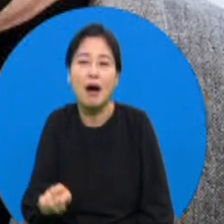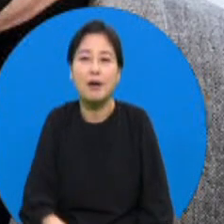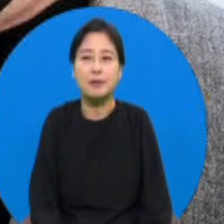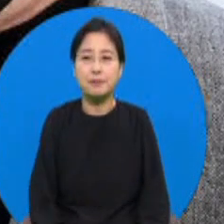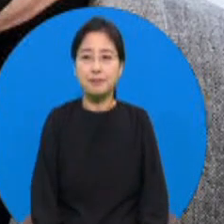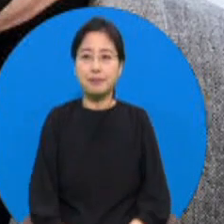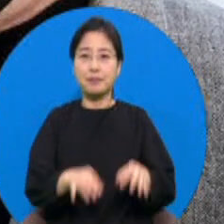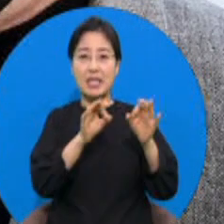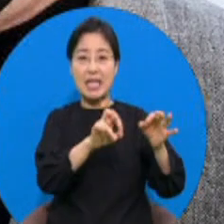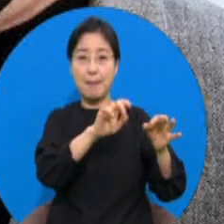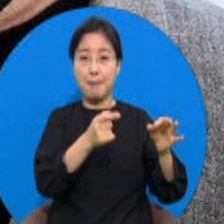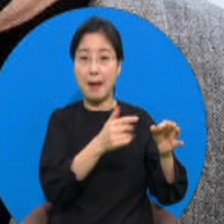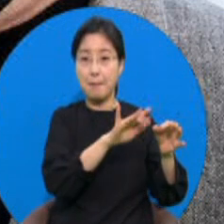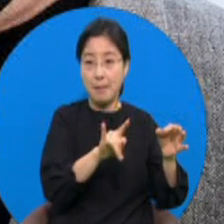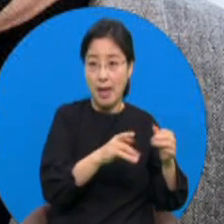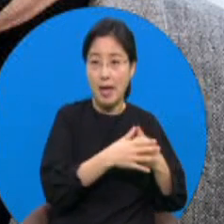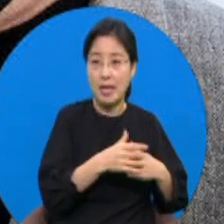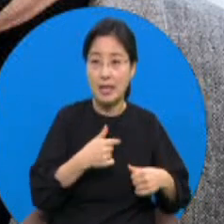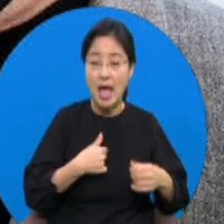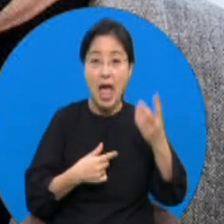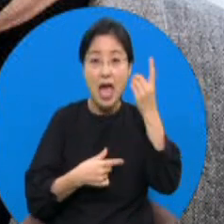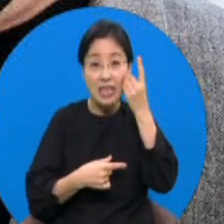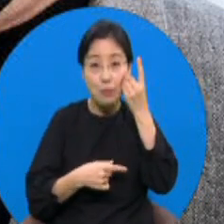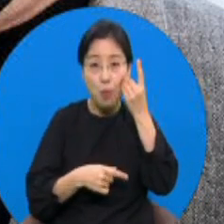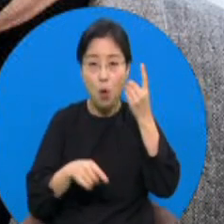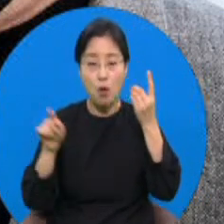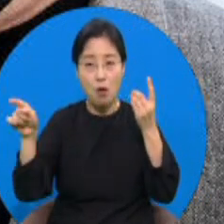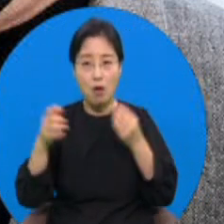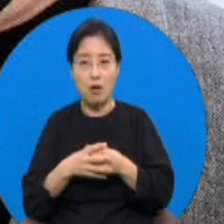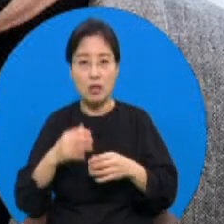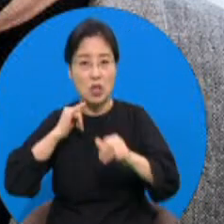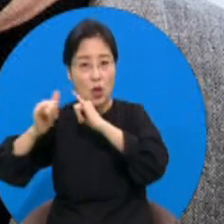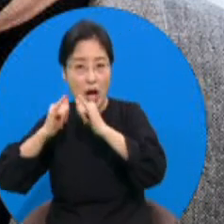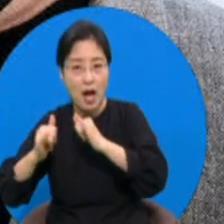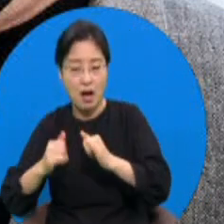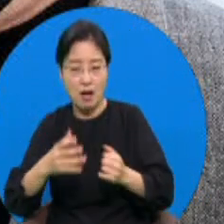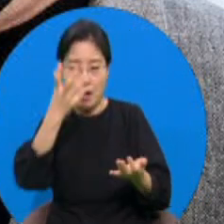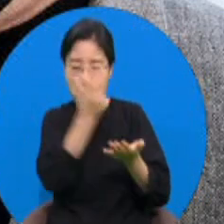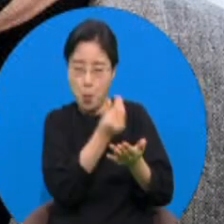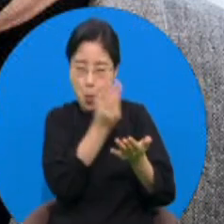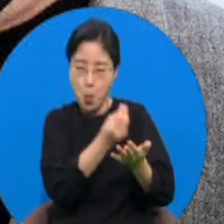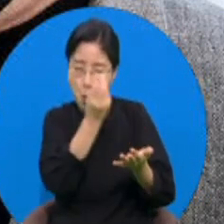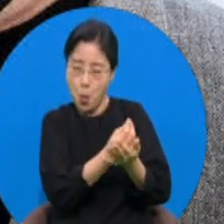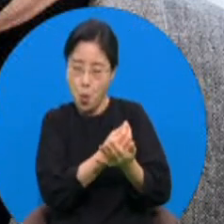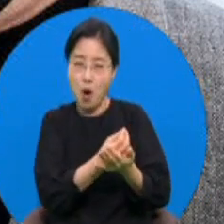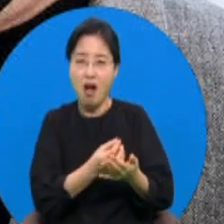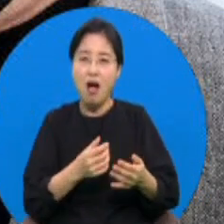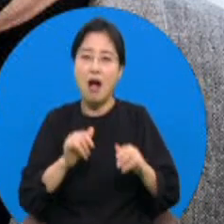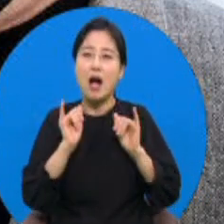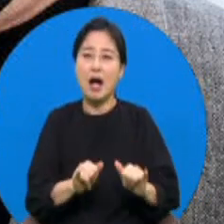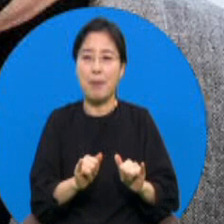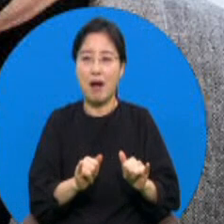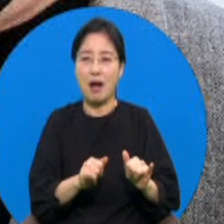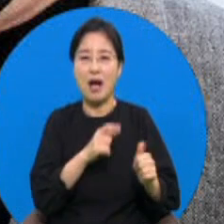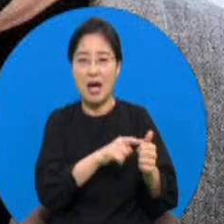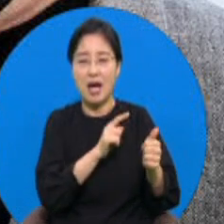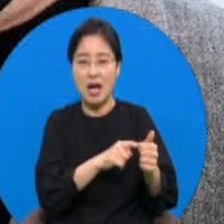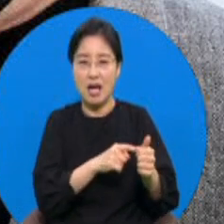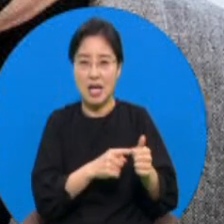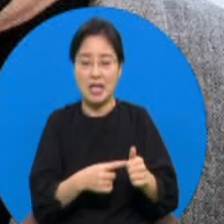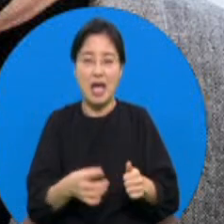김만배, 나 자신의 녹취가 내 휴대전화에 있을까 봐 설치했다. 내가 동의하기 전에 김만배가 앱을 구동했다. 라는 진술도